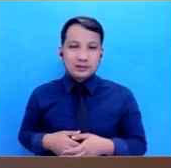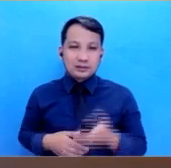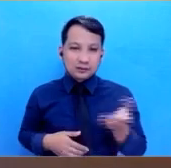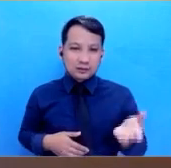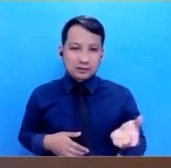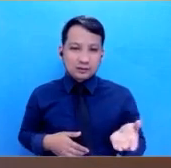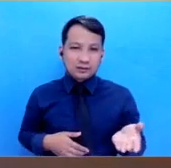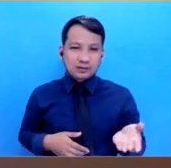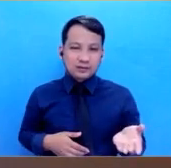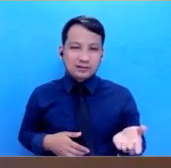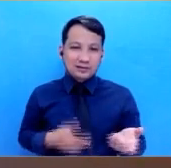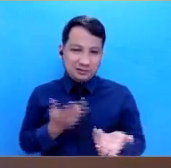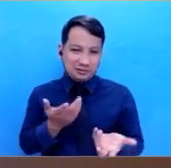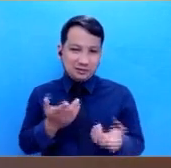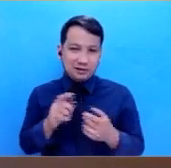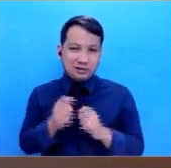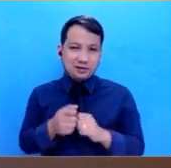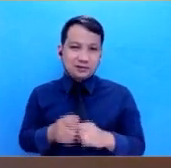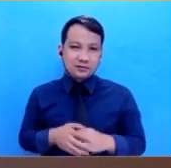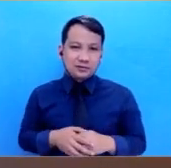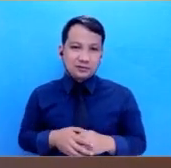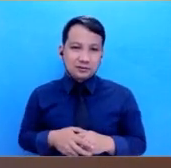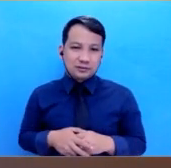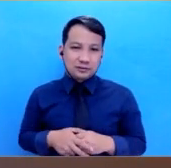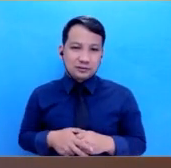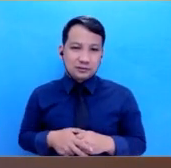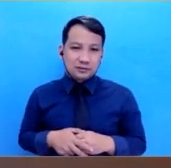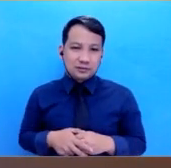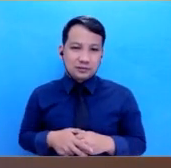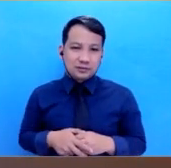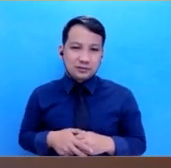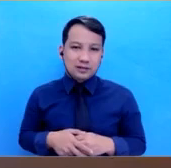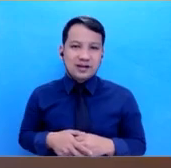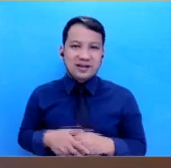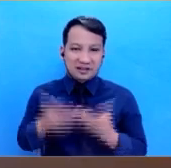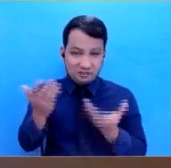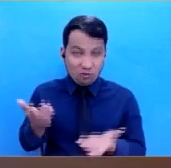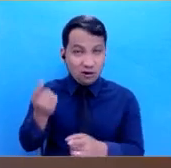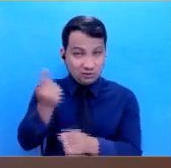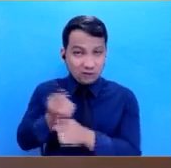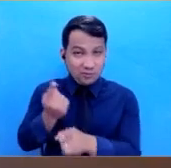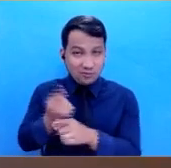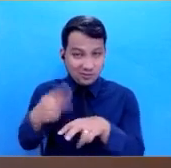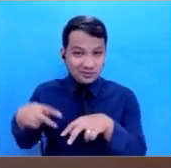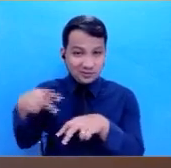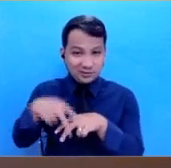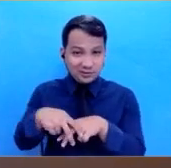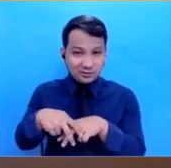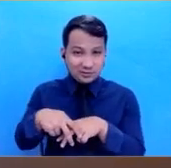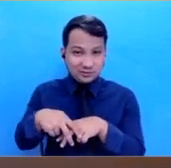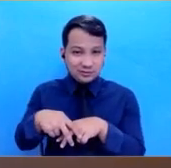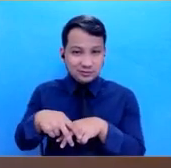Adjust. Ikay adjust. Ito ang pagsak nga. Sartog.